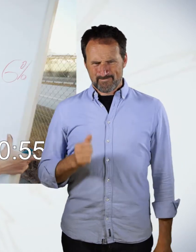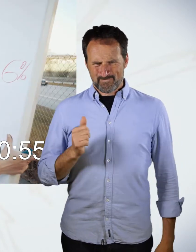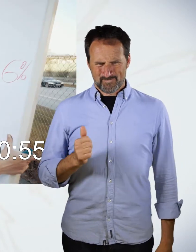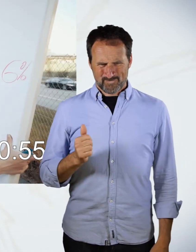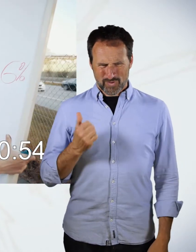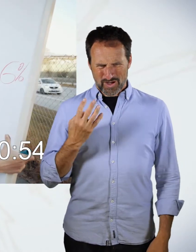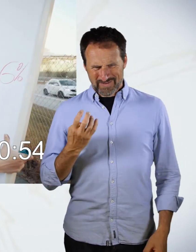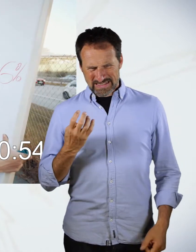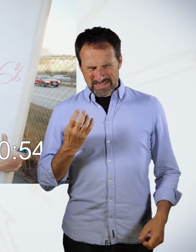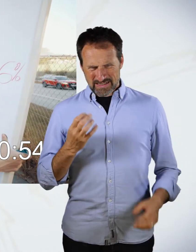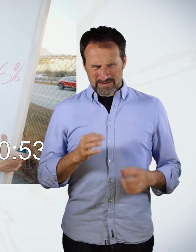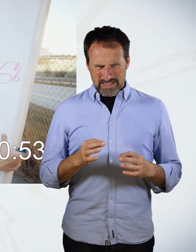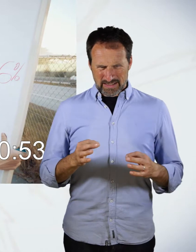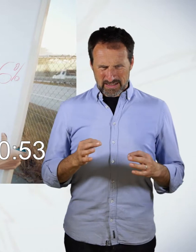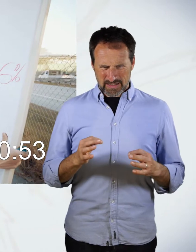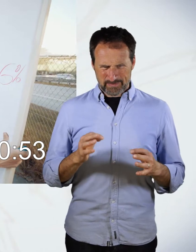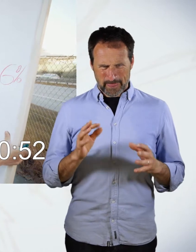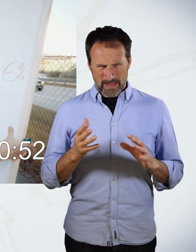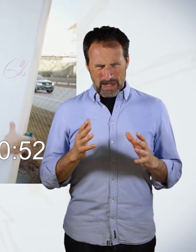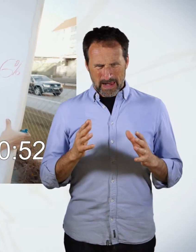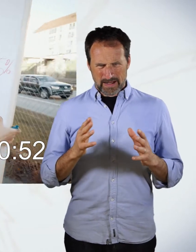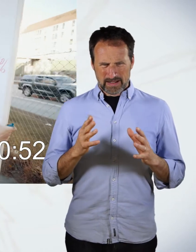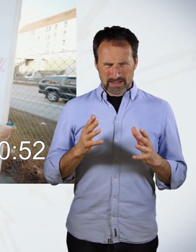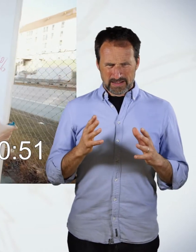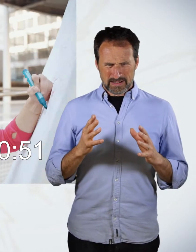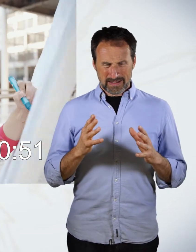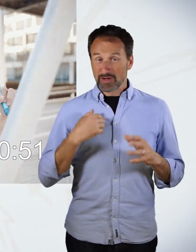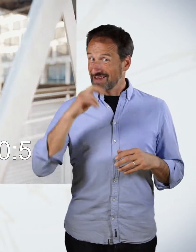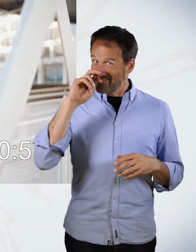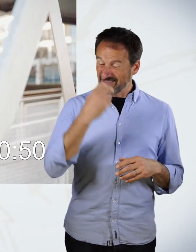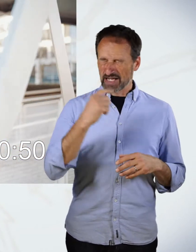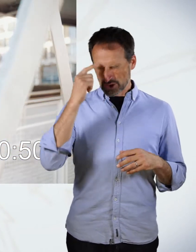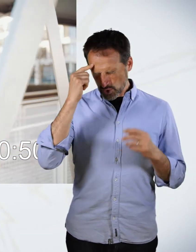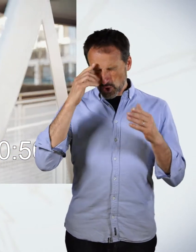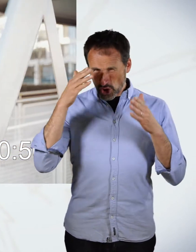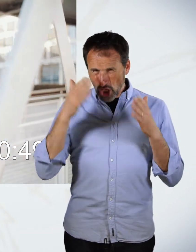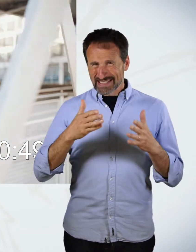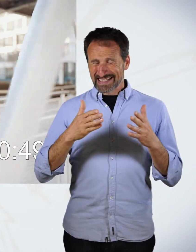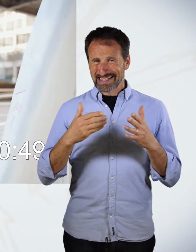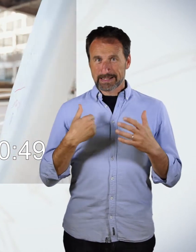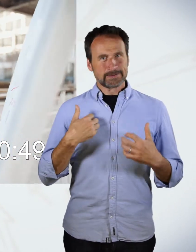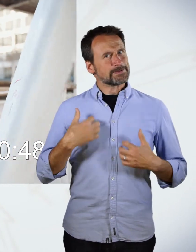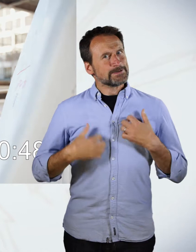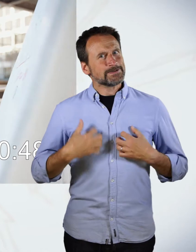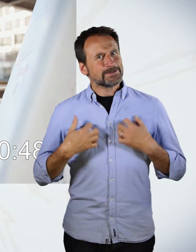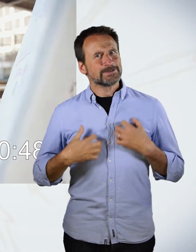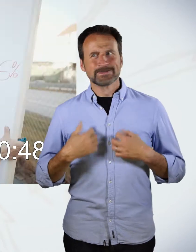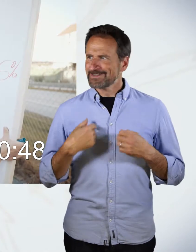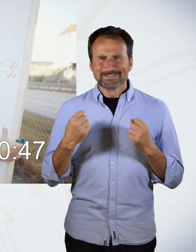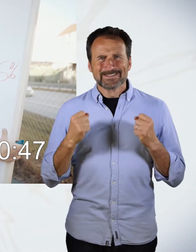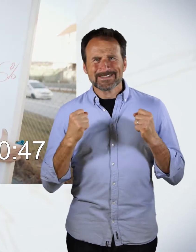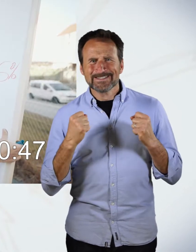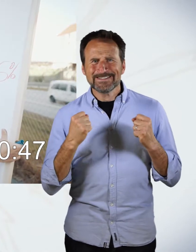140. Dann habe ich versucht, mich zu konzentrieren, weil ich dann echt noch mal so Ehrgeiz gefühlt habe.